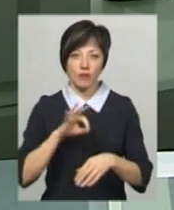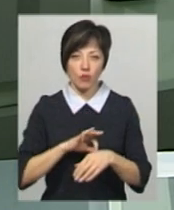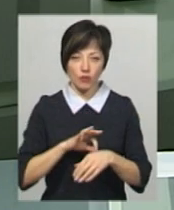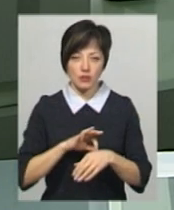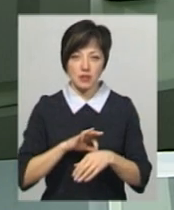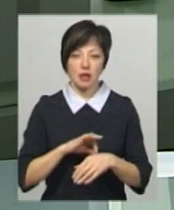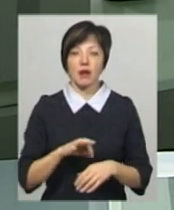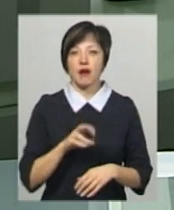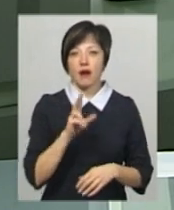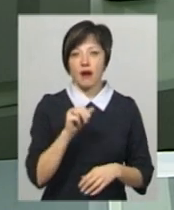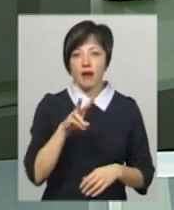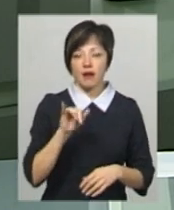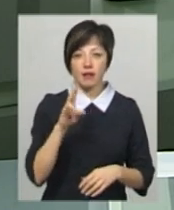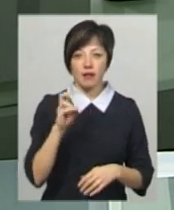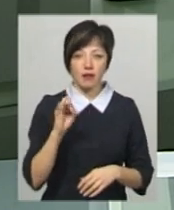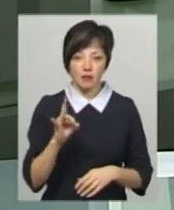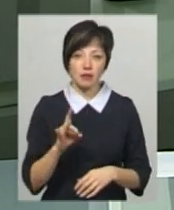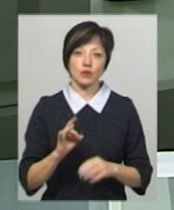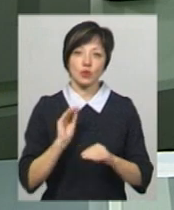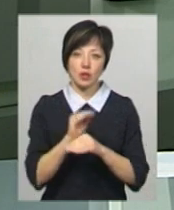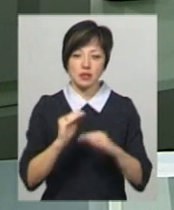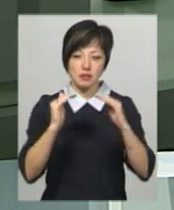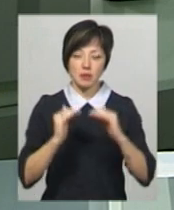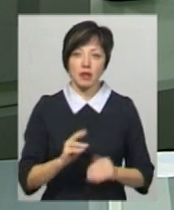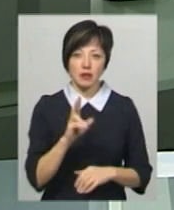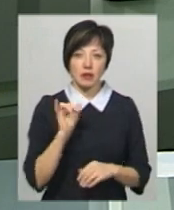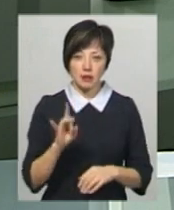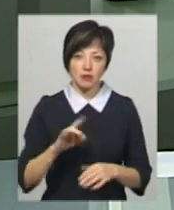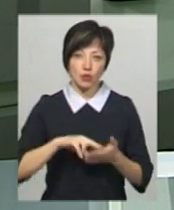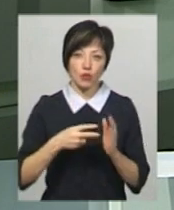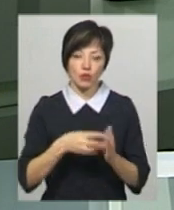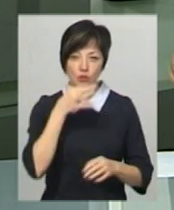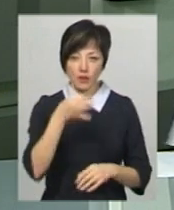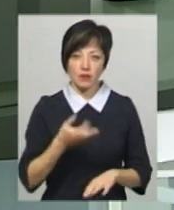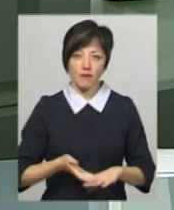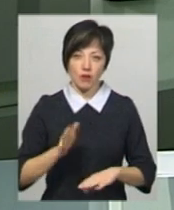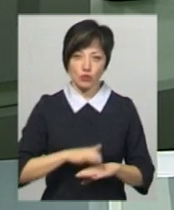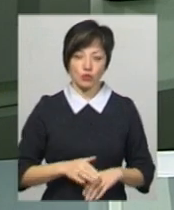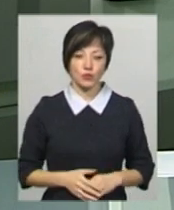захворюваності. Лариса Калінер додає, спад корі у області спрогнозувати важко.